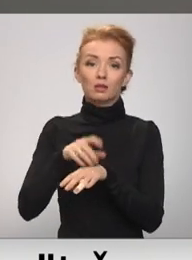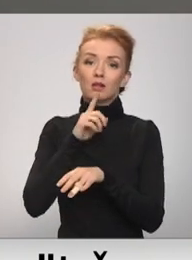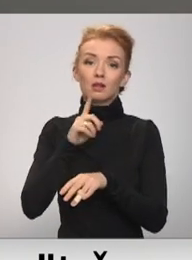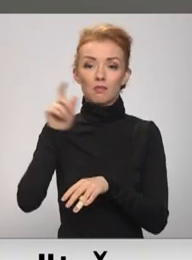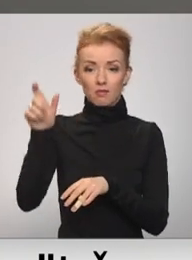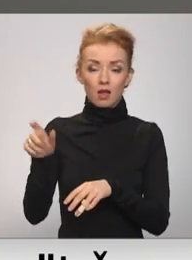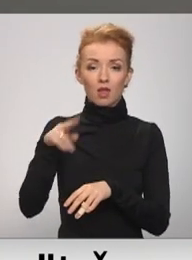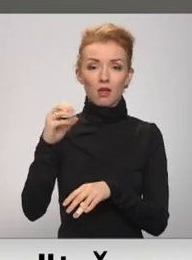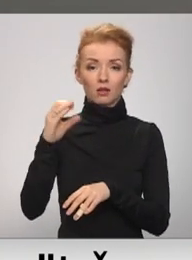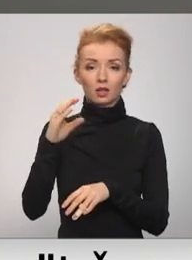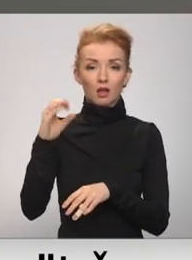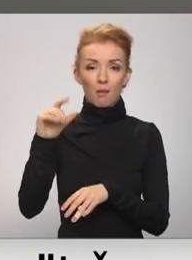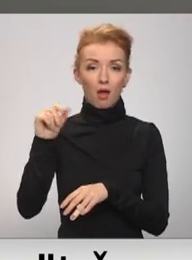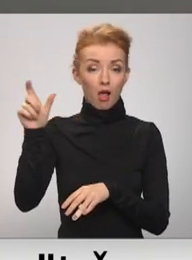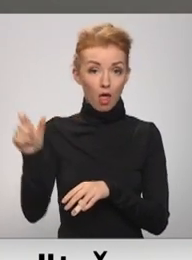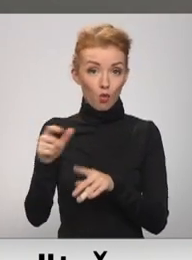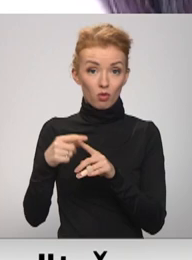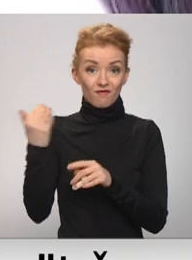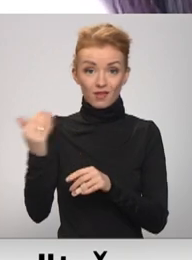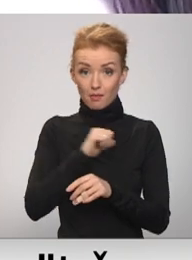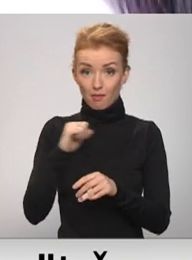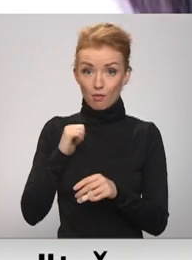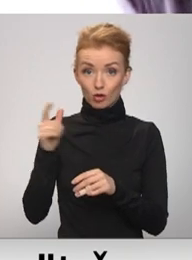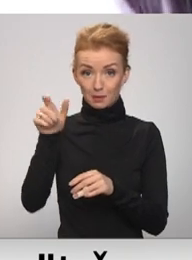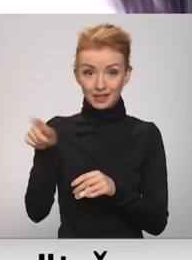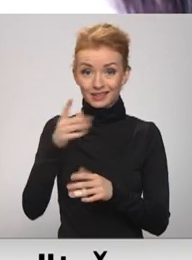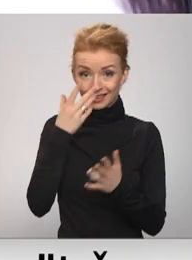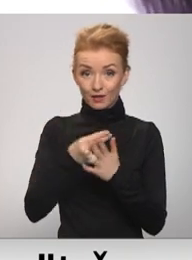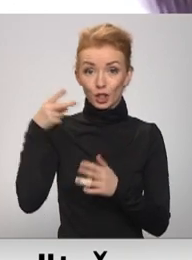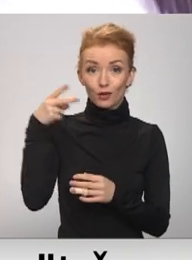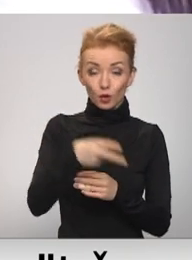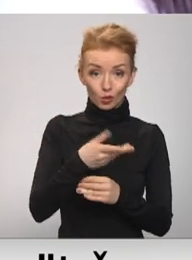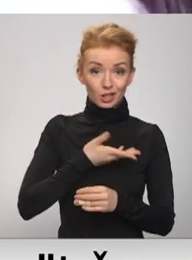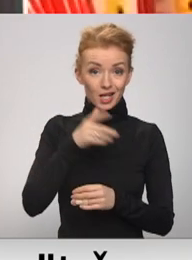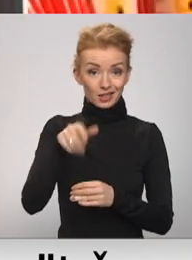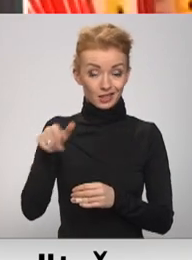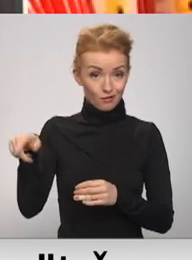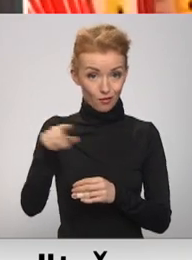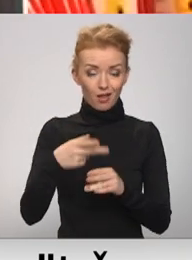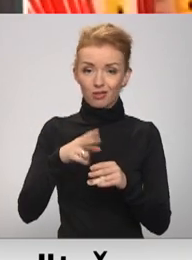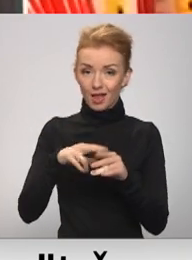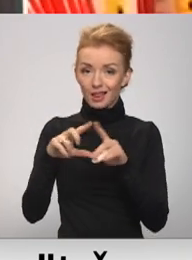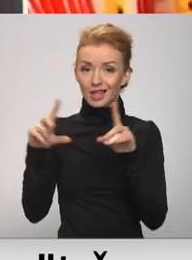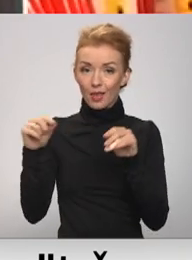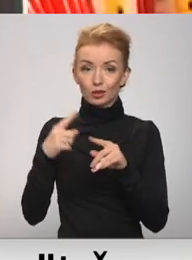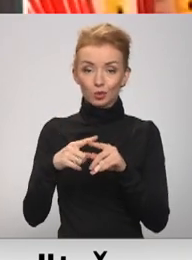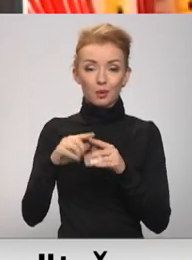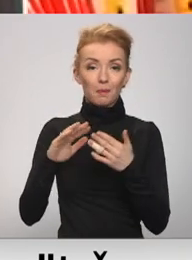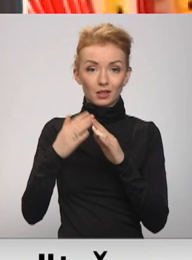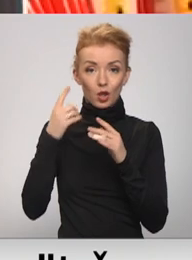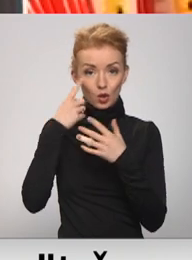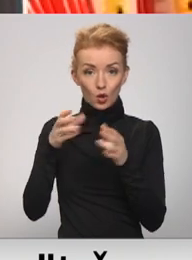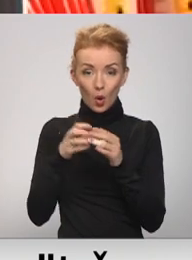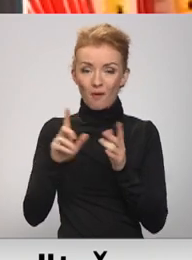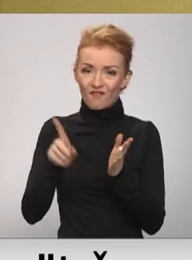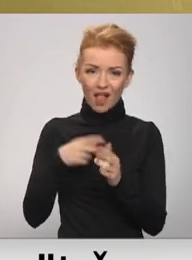Dace Cābele. Tā kā viņas pašas praksē jau reģistrēt aptuveni 2000 iedzīvotāju, tad dienests un pilsētas doma steidzam meklē,